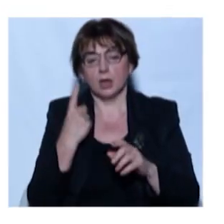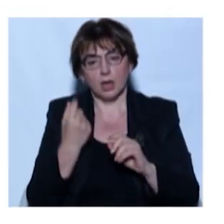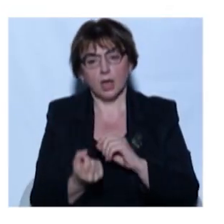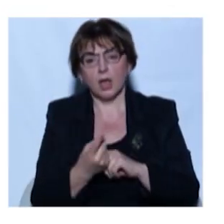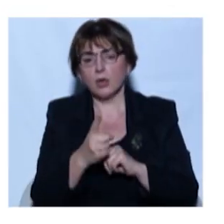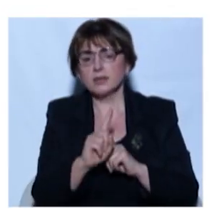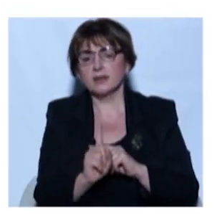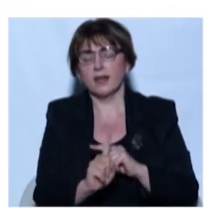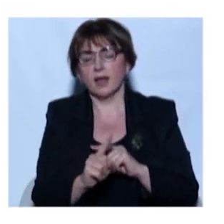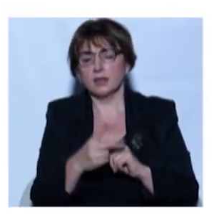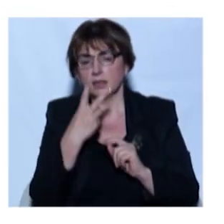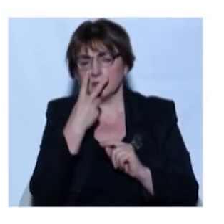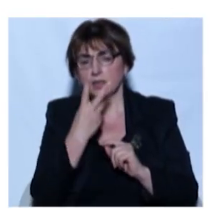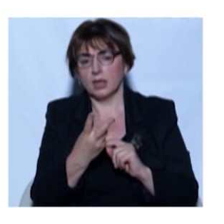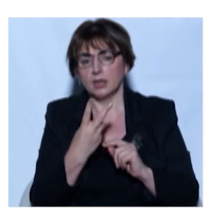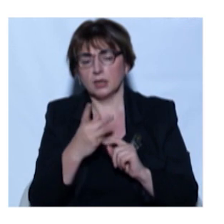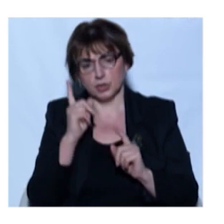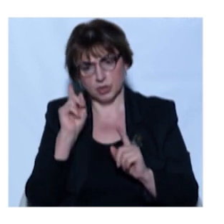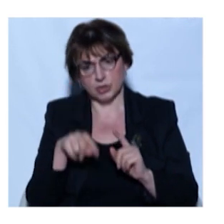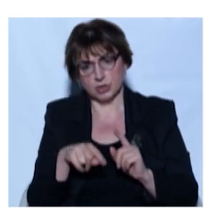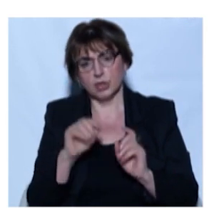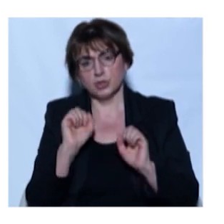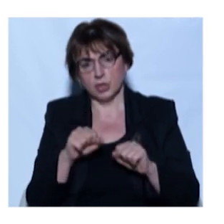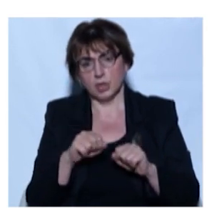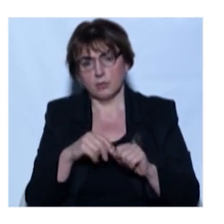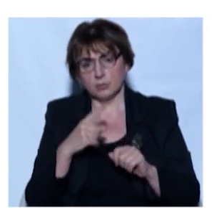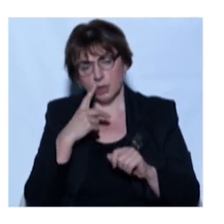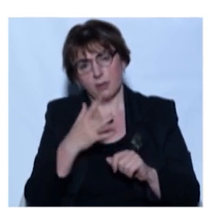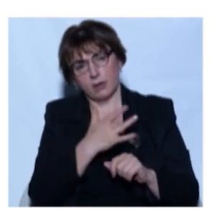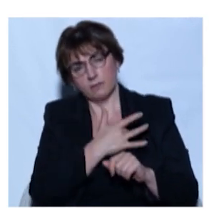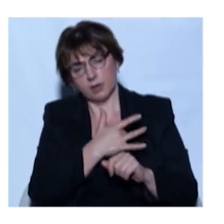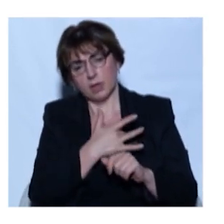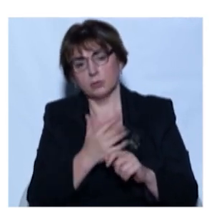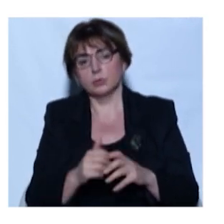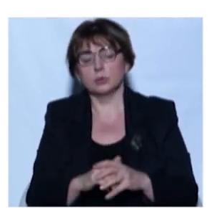ამოიცნოთ რა არის მასზე გამოსახული? იქნებ იცით, ან იქნებ შეგიძლიათ ივარაუდოთ.